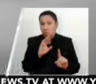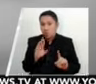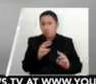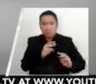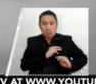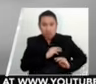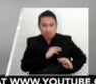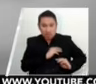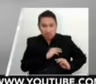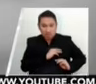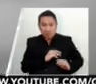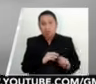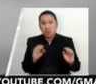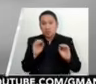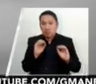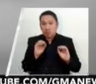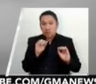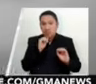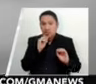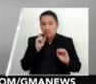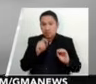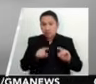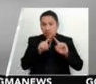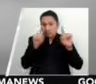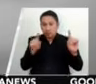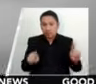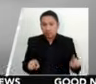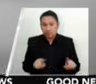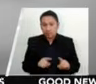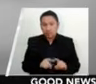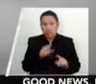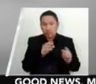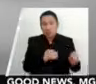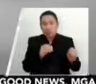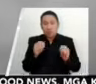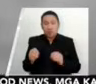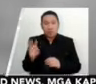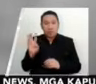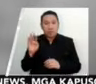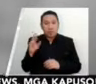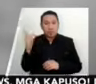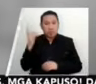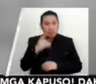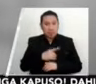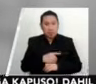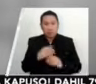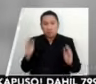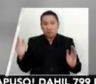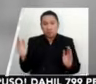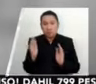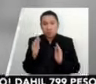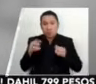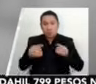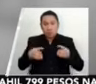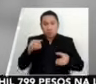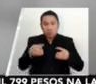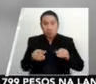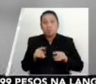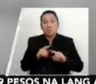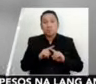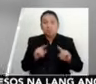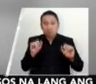nang walang warrant of arrest at ididine ng hanggang 14 bago iharap sa korte. Pwede pa itong ma-extend ng